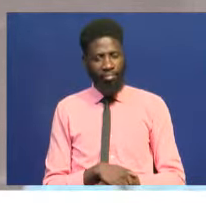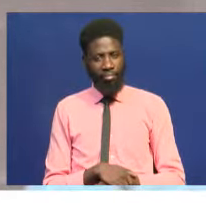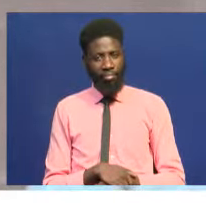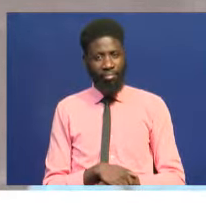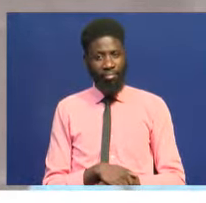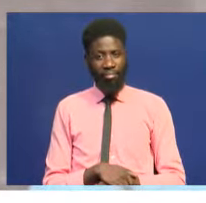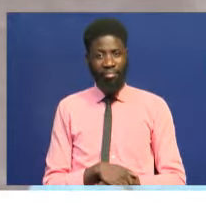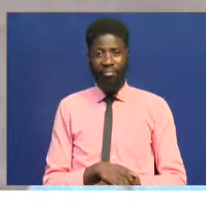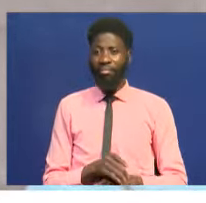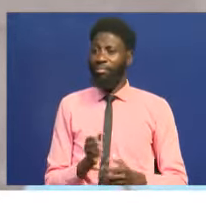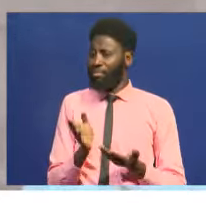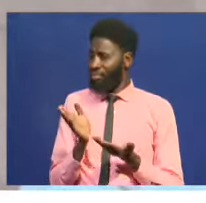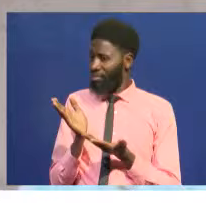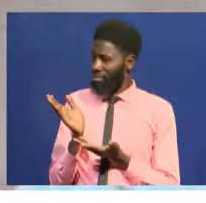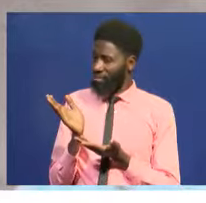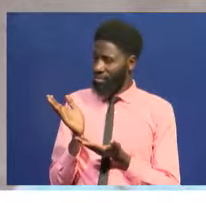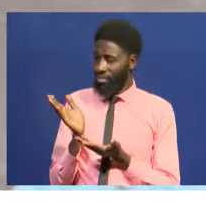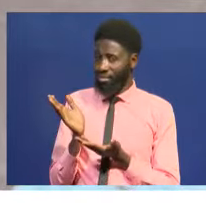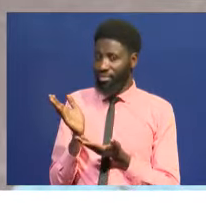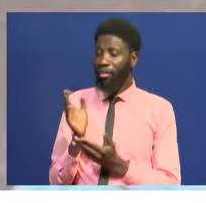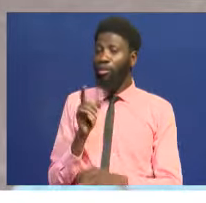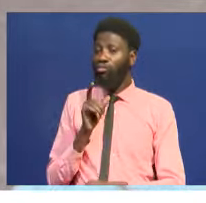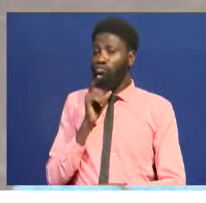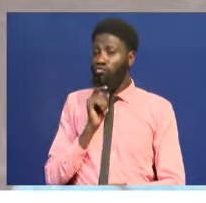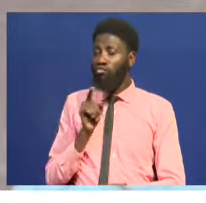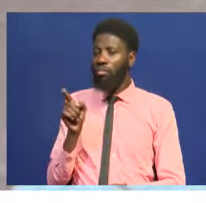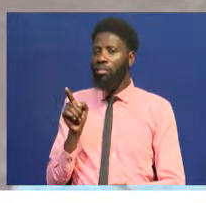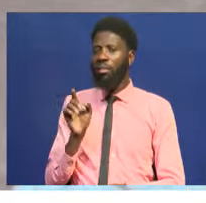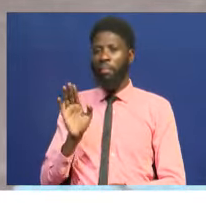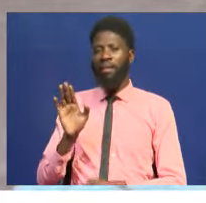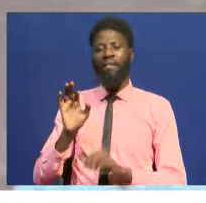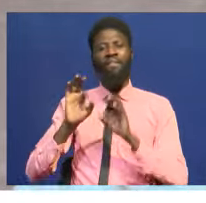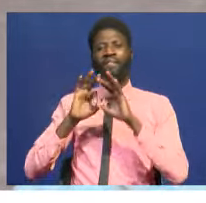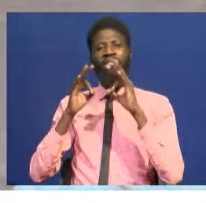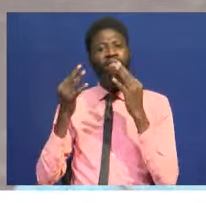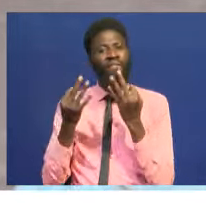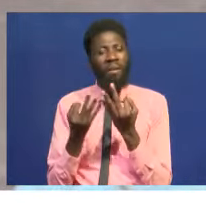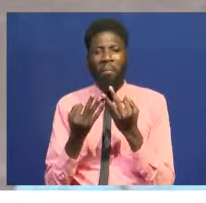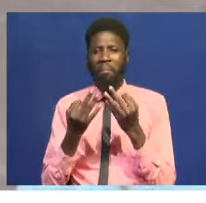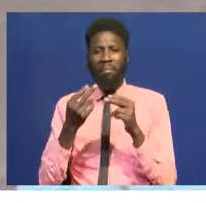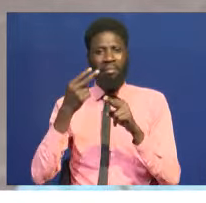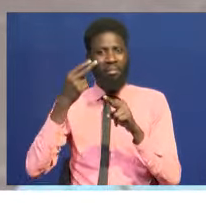Huyu kijana ambaye alitoka familia ambaye haijulikani,